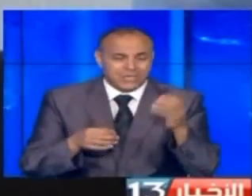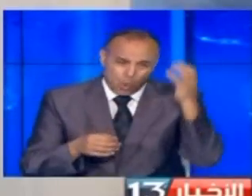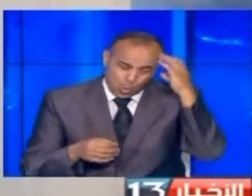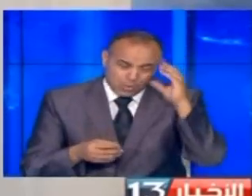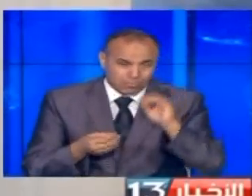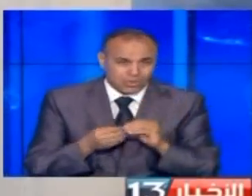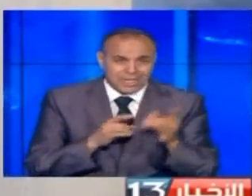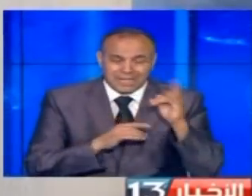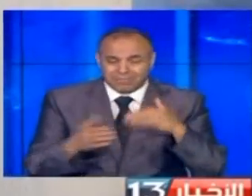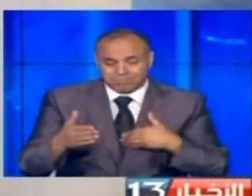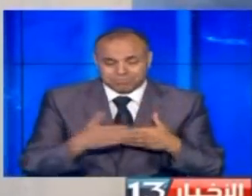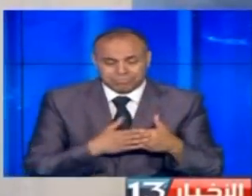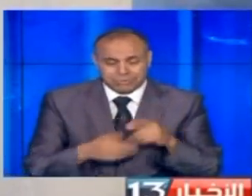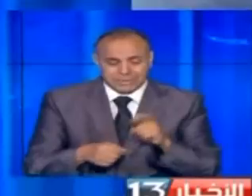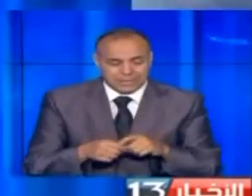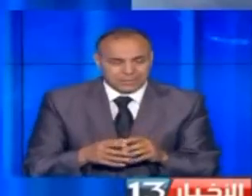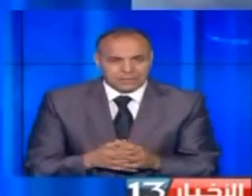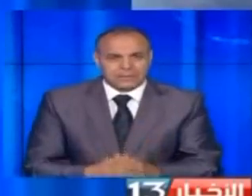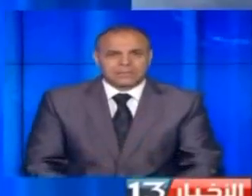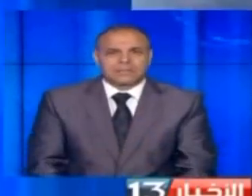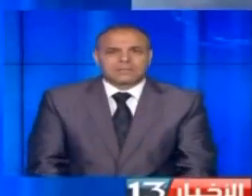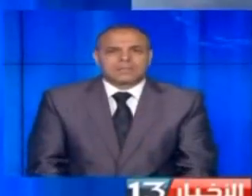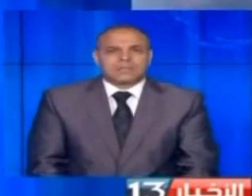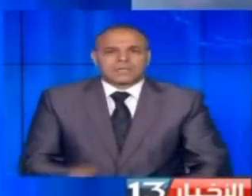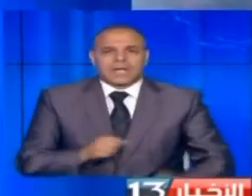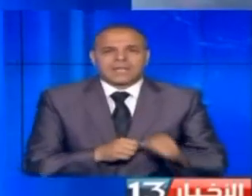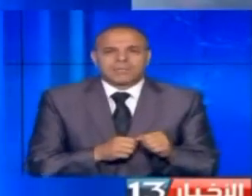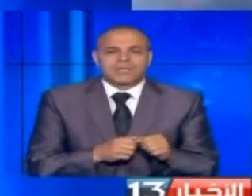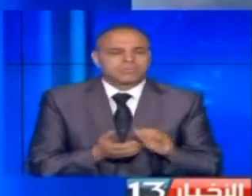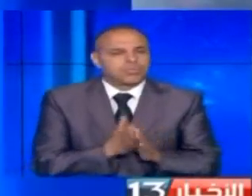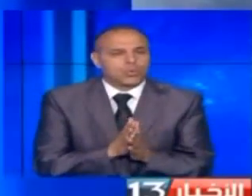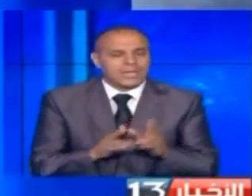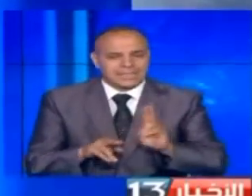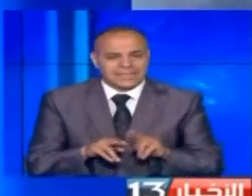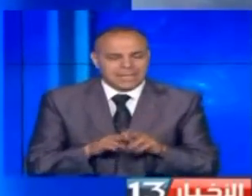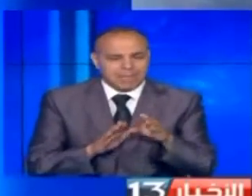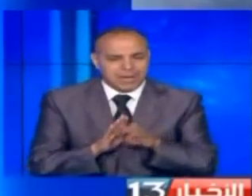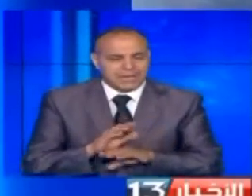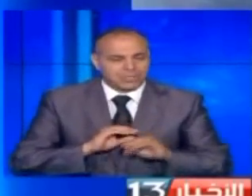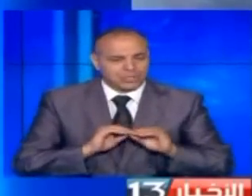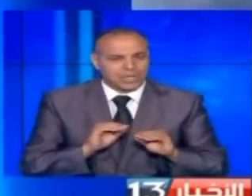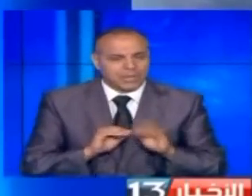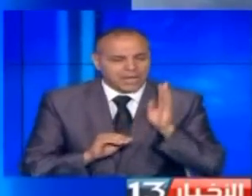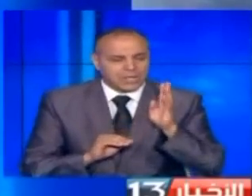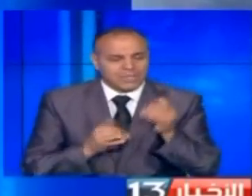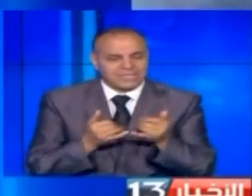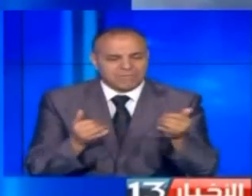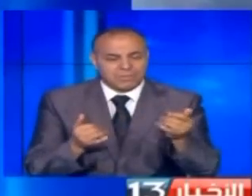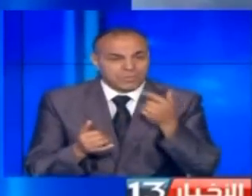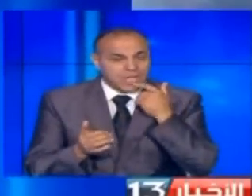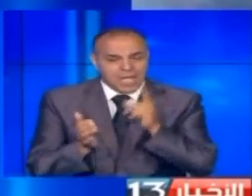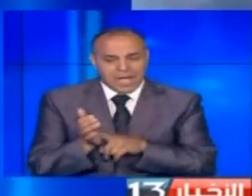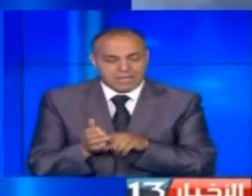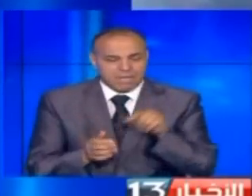10 أوت تاريخ إغلاق التسجيل. نظم الائتلاف المدني لإصلاح المنظومة التربوية ندوة صحفية